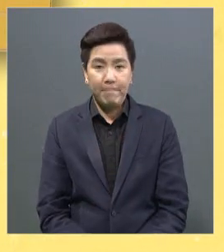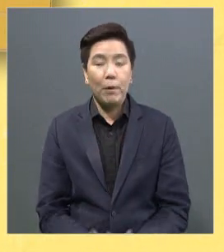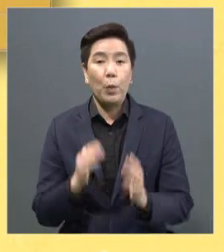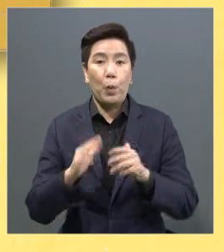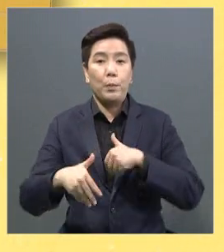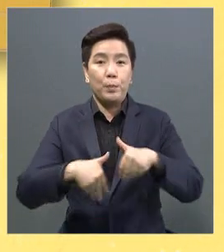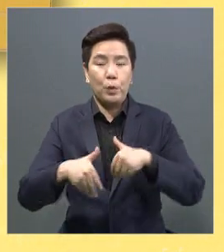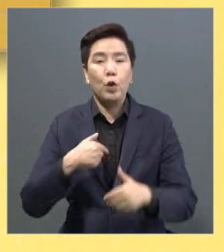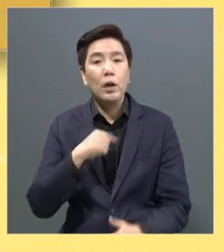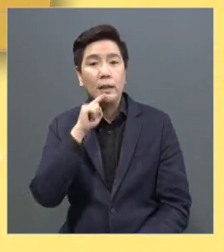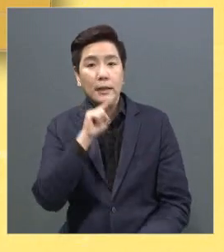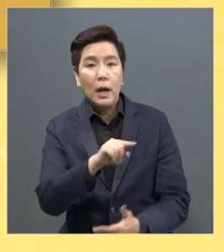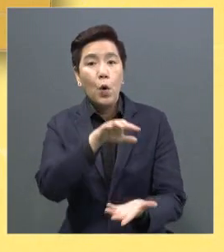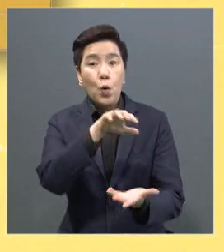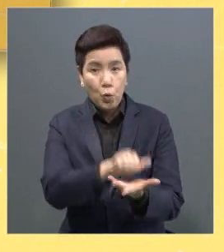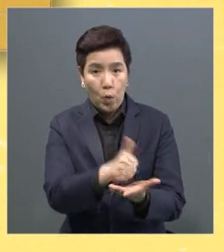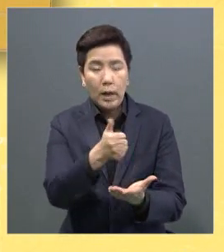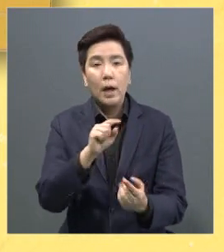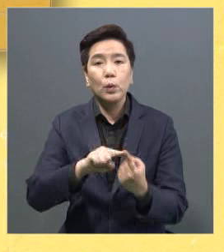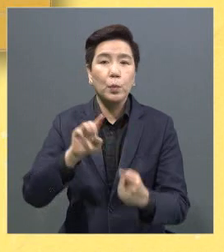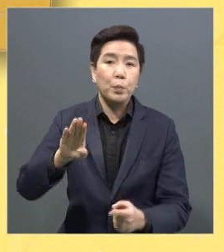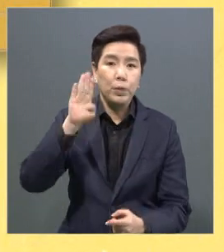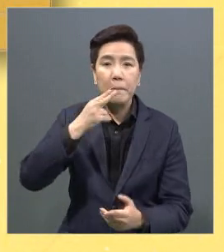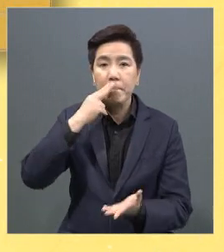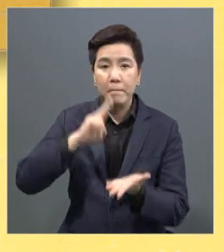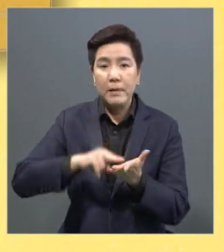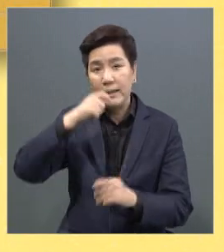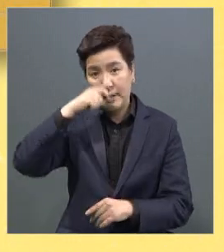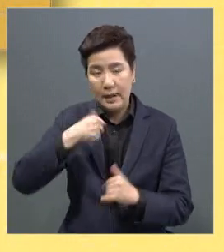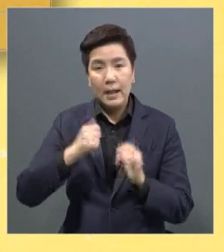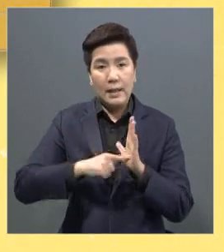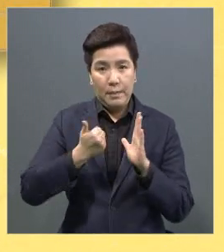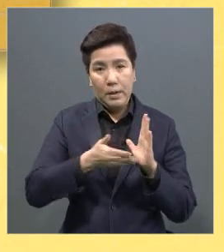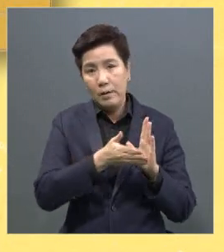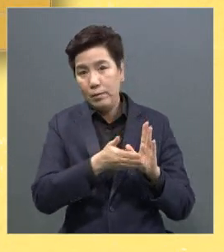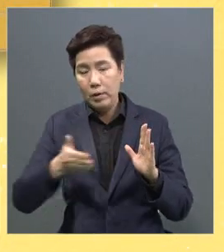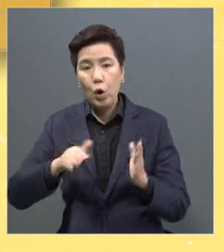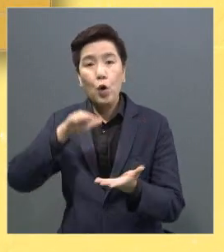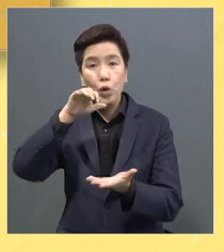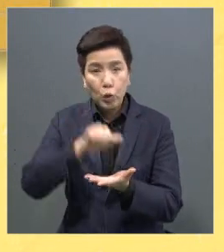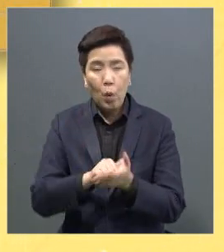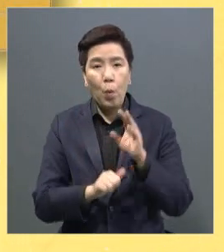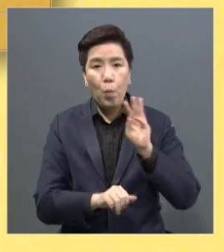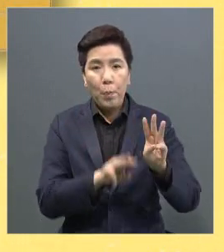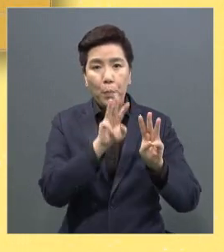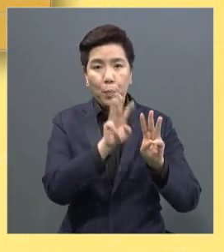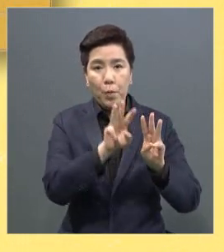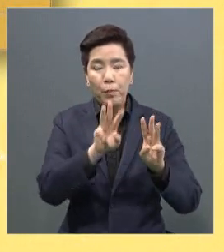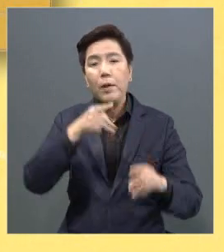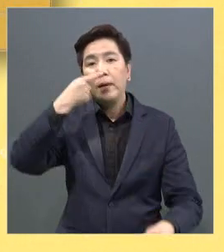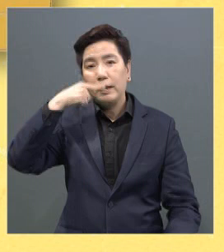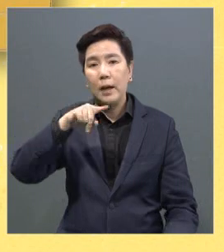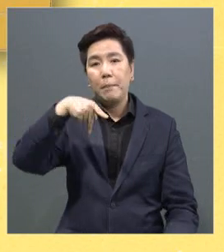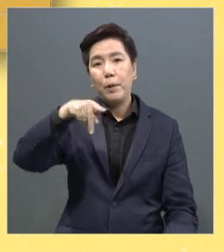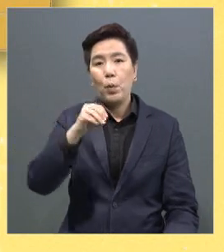ประชาชนสามารถสั่งจองได้นะคะที่บริษัทไปรษณีย์ไทยจำกัดตั้งแต่วันนี้เป็นต้นไปโดยจองผ่านทางเว็บไซต์ค่ะ